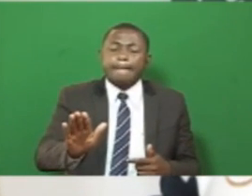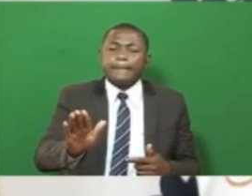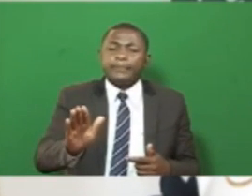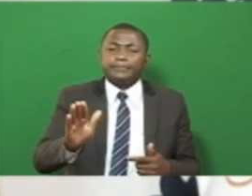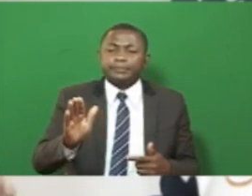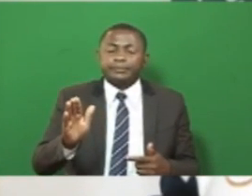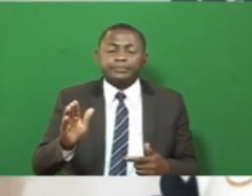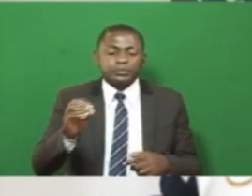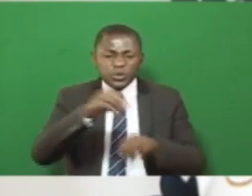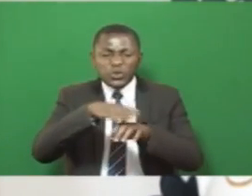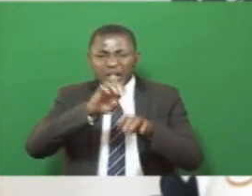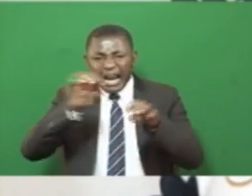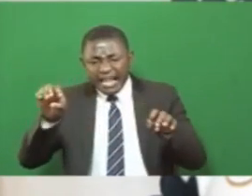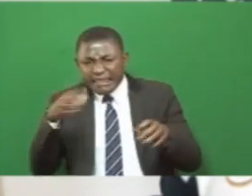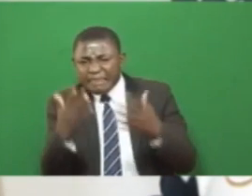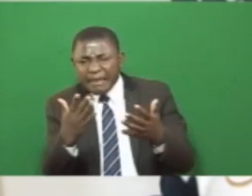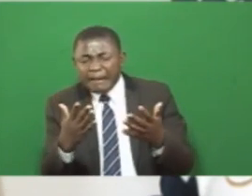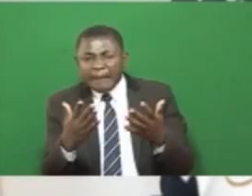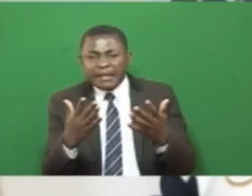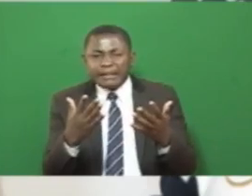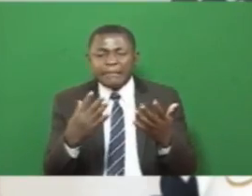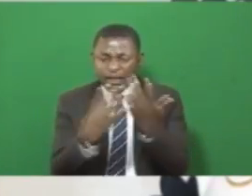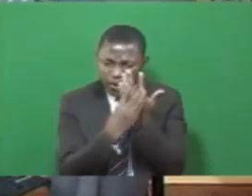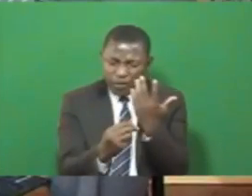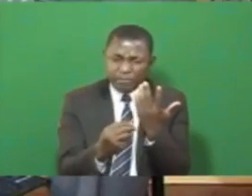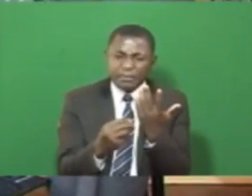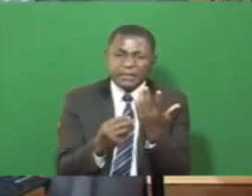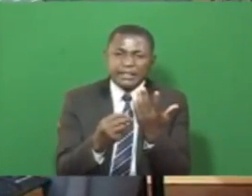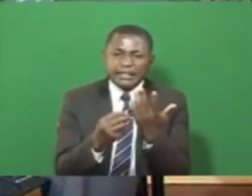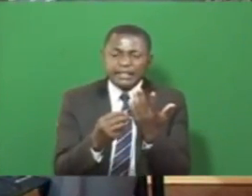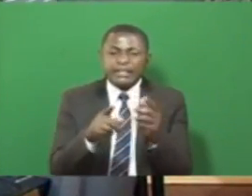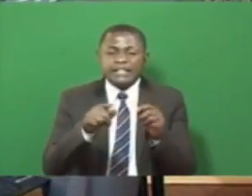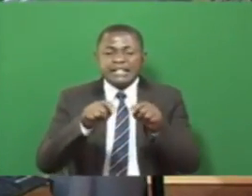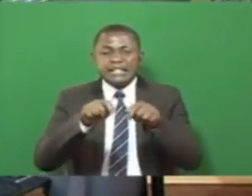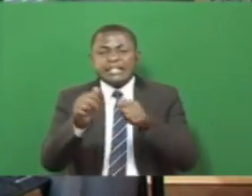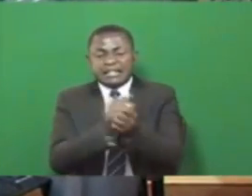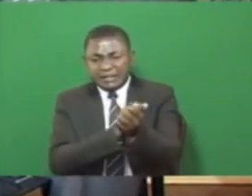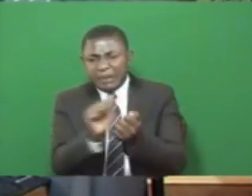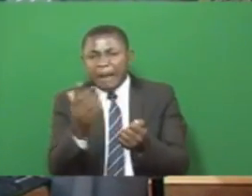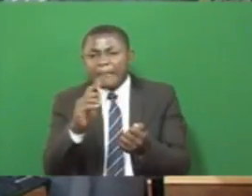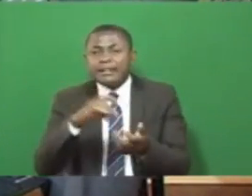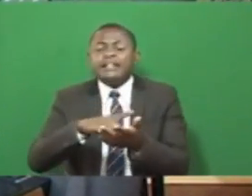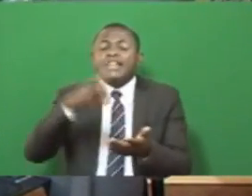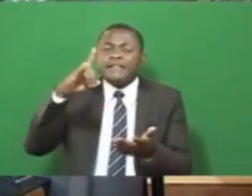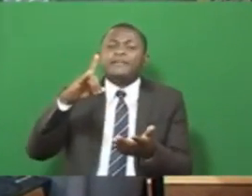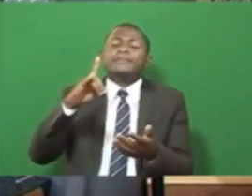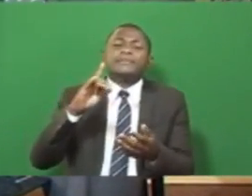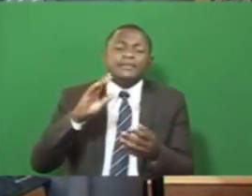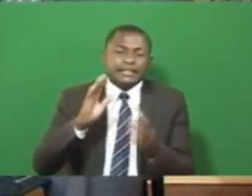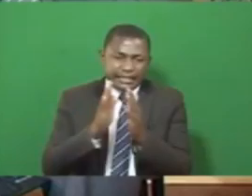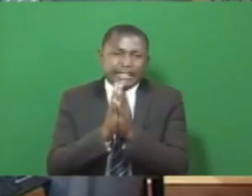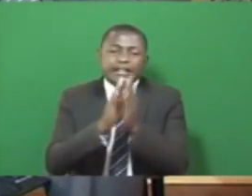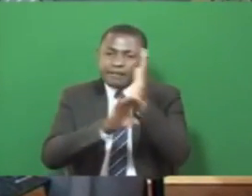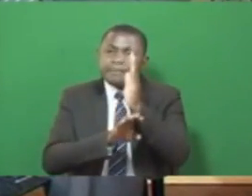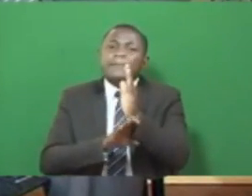Kopi inga dzimike. Original kudenga idzimike. Saka hatina zvatine taita even tikataura kuti hatichada mutemo tiri